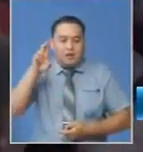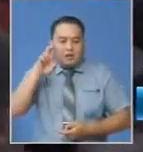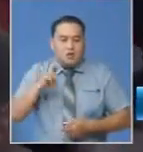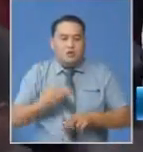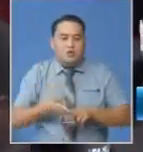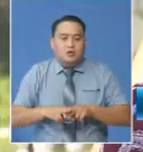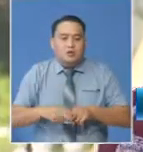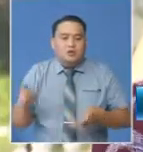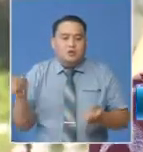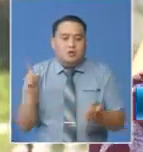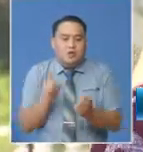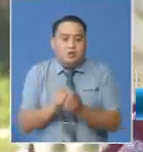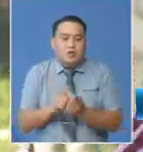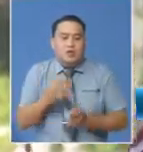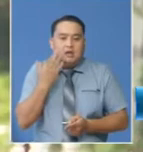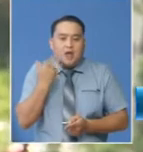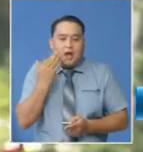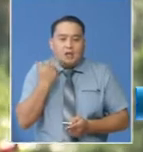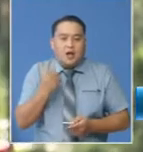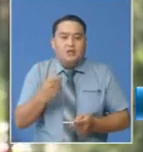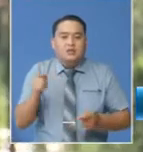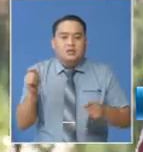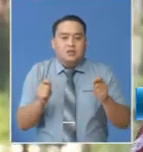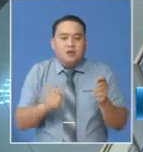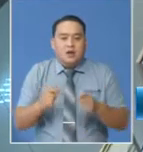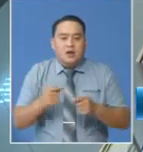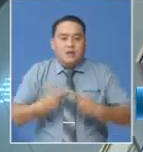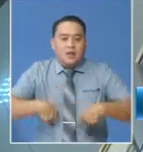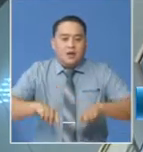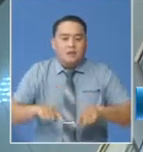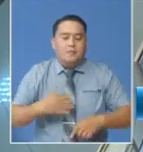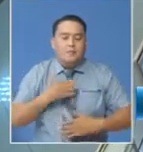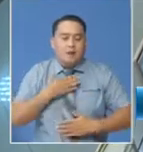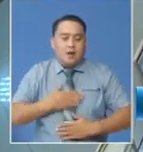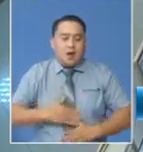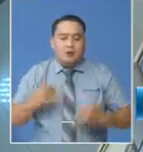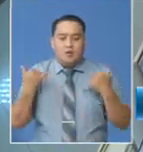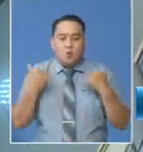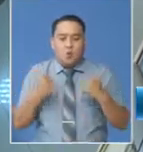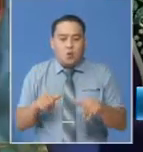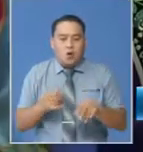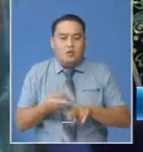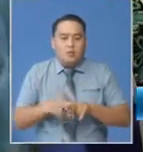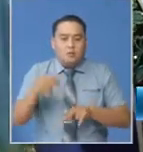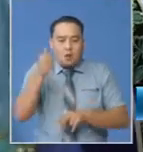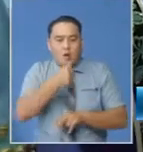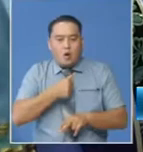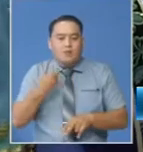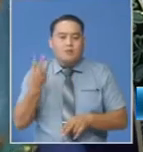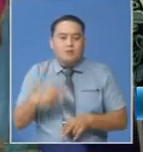Миниханов встретился с татарской диаспорой Талдыкургана и был приятно впечатлен. Этнокультурный центр в этом году отметит